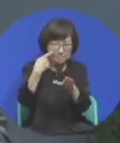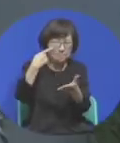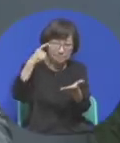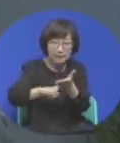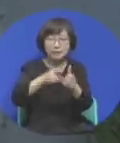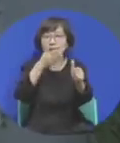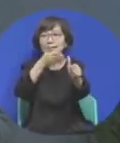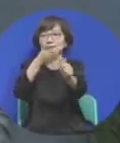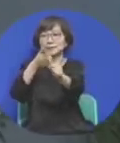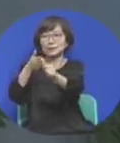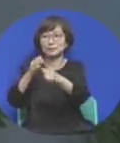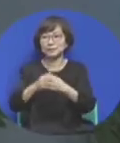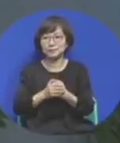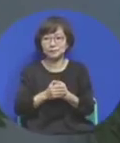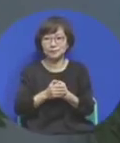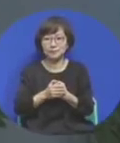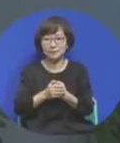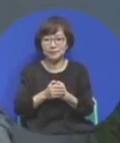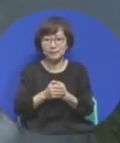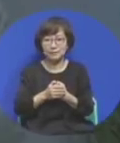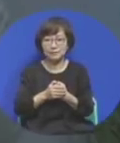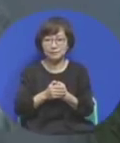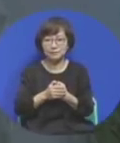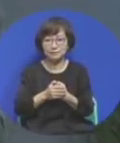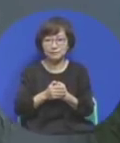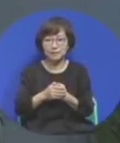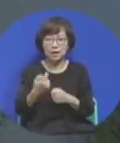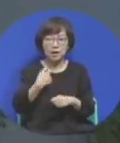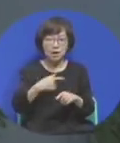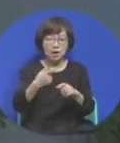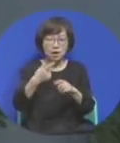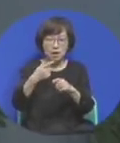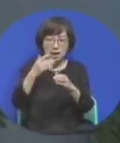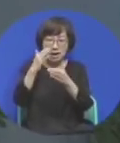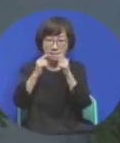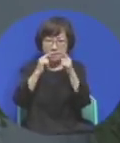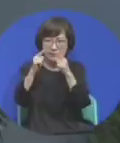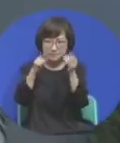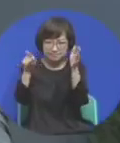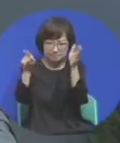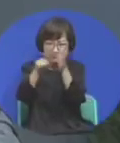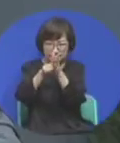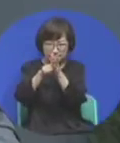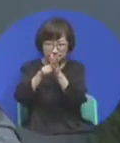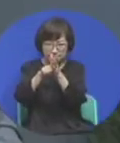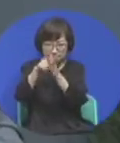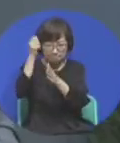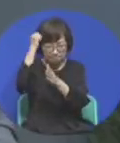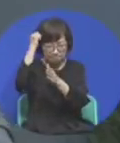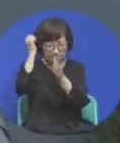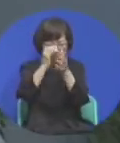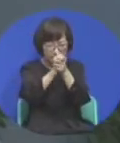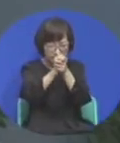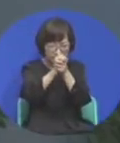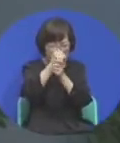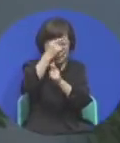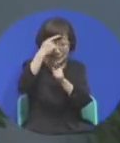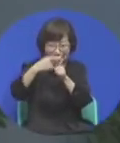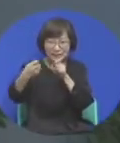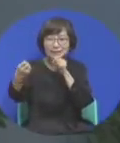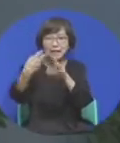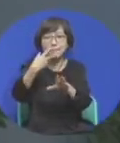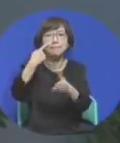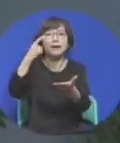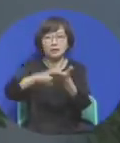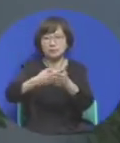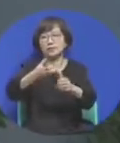the answer. 답을 놓고 질문하는 기도도 있지만요, 답을 얻는 겁니다. There are times when we have a question in mind and we ask in prayer, but there are times when just God